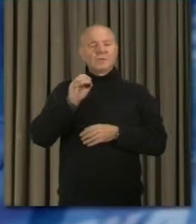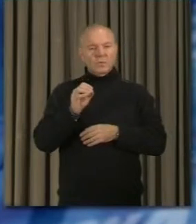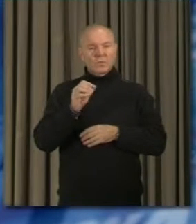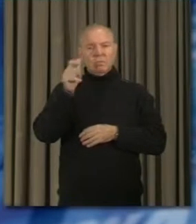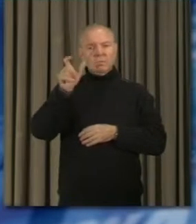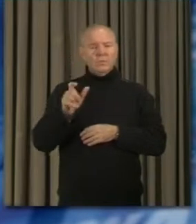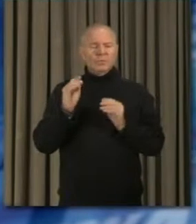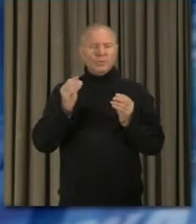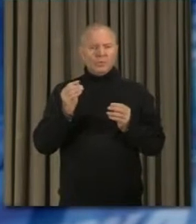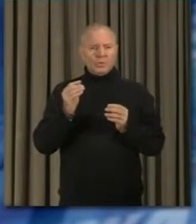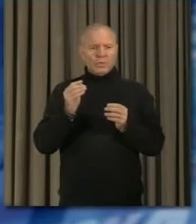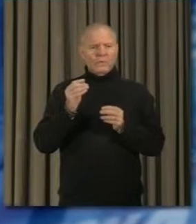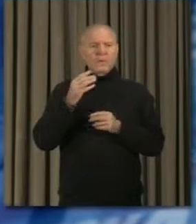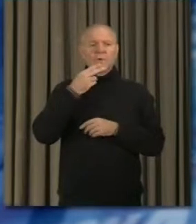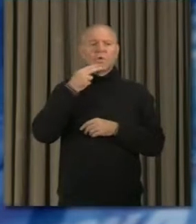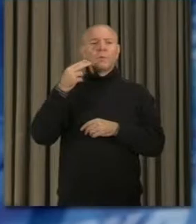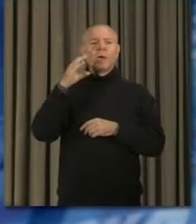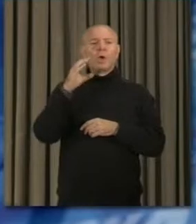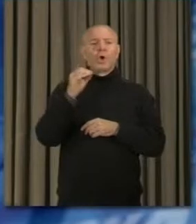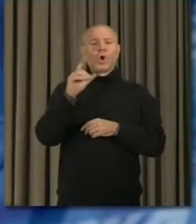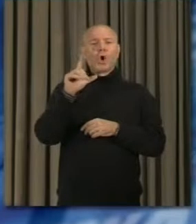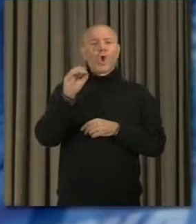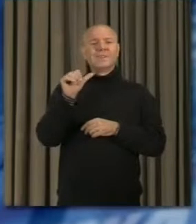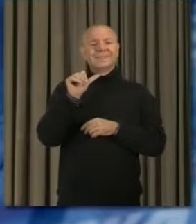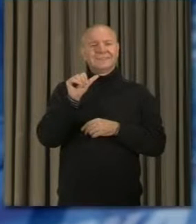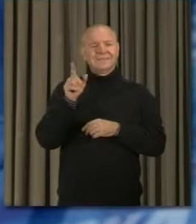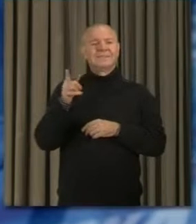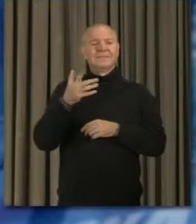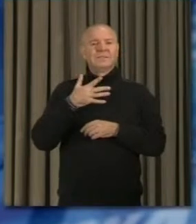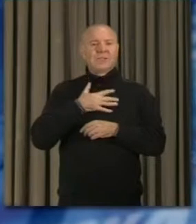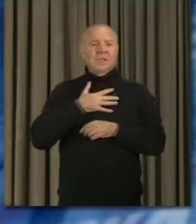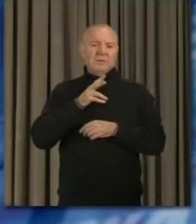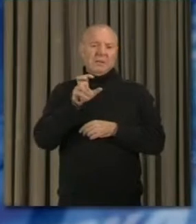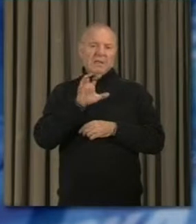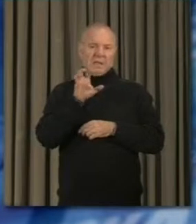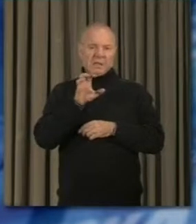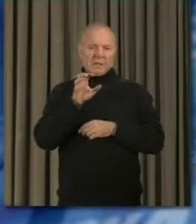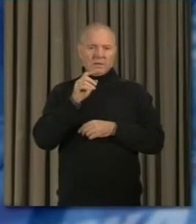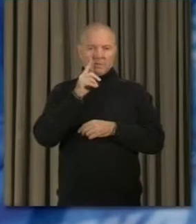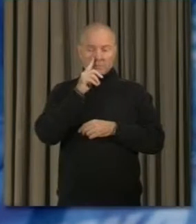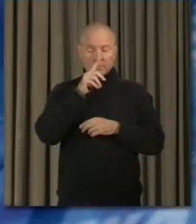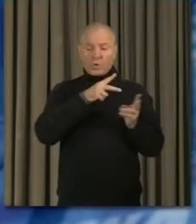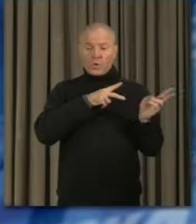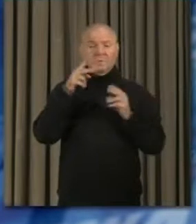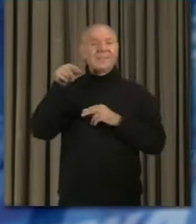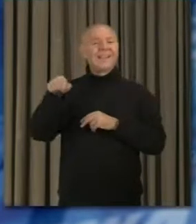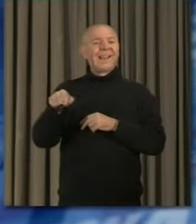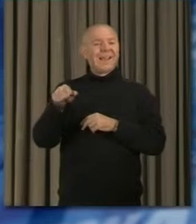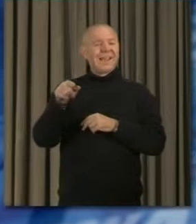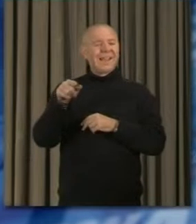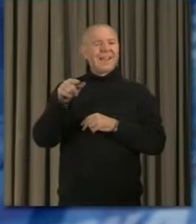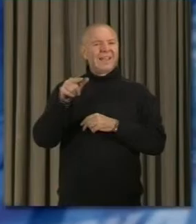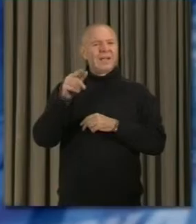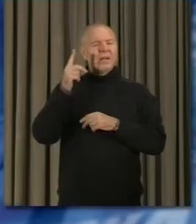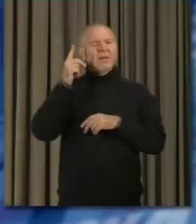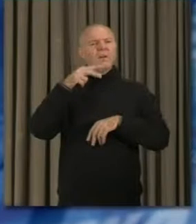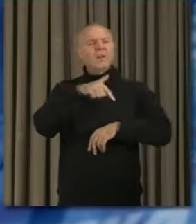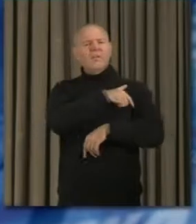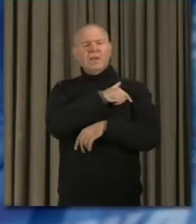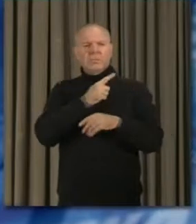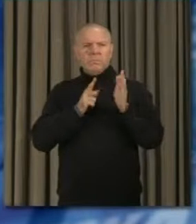famiglia, Andrea Koloschi, aveva appena 30 anni. Era arrivato nella serata di sabato al Dea del San Biagio a causa di una febbre molto